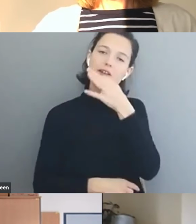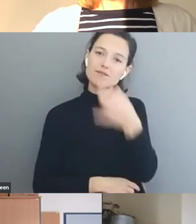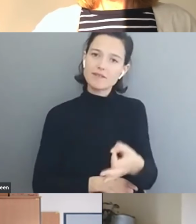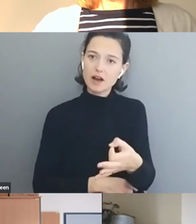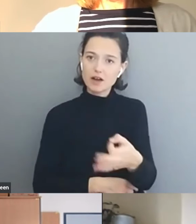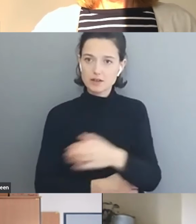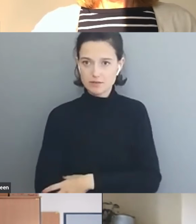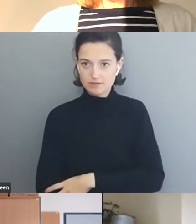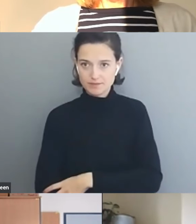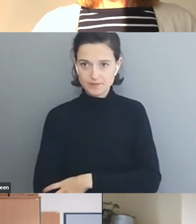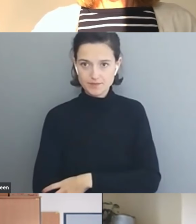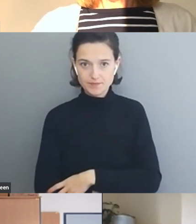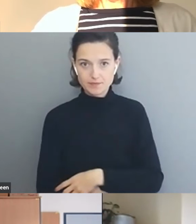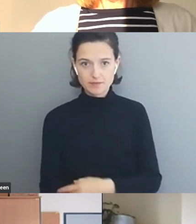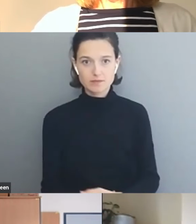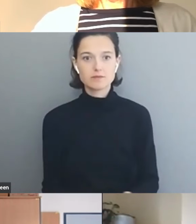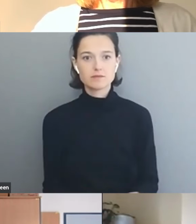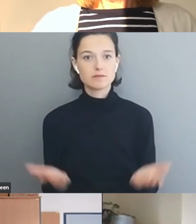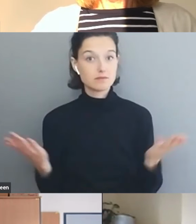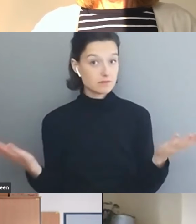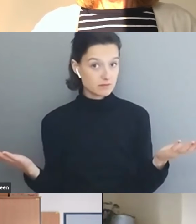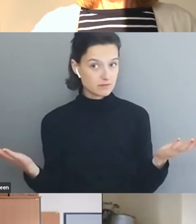eben. Ja.